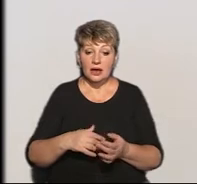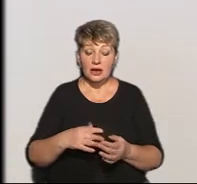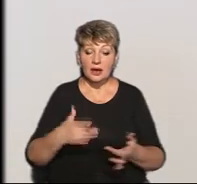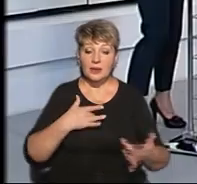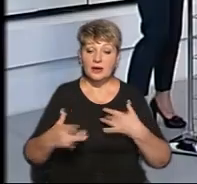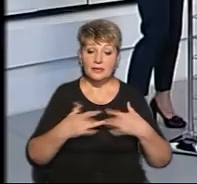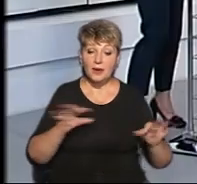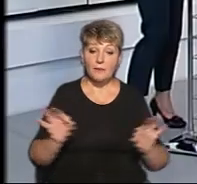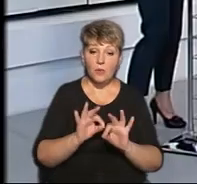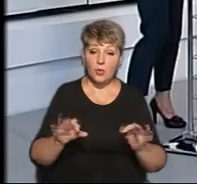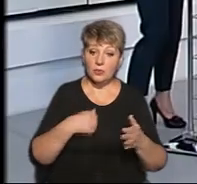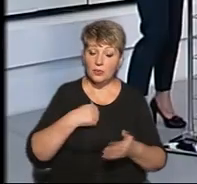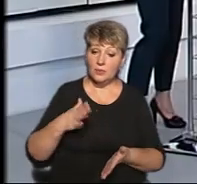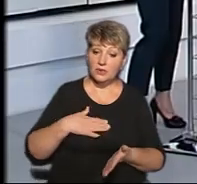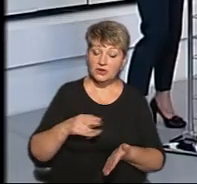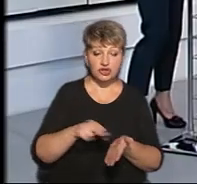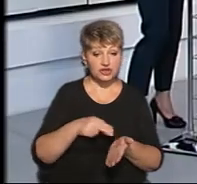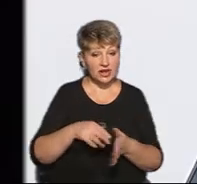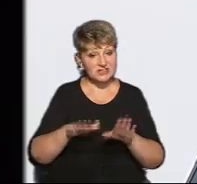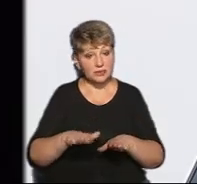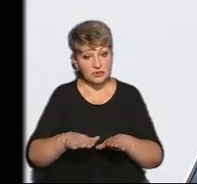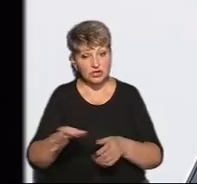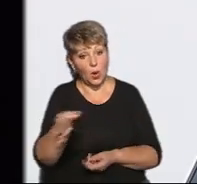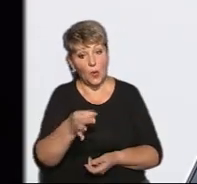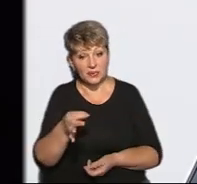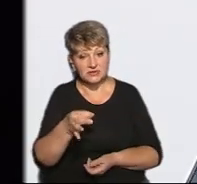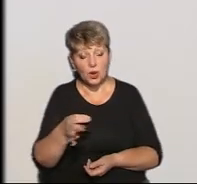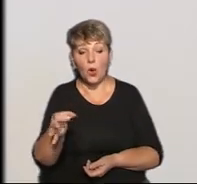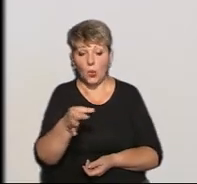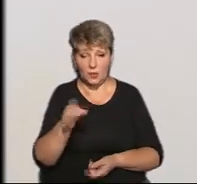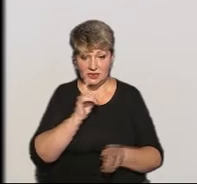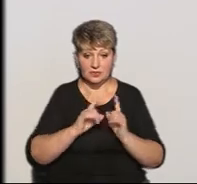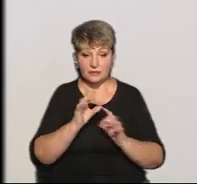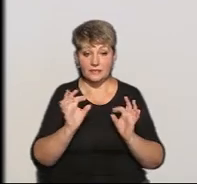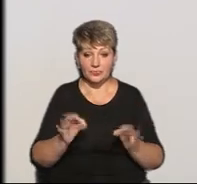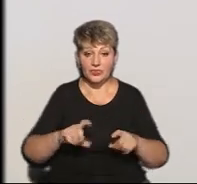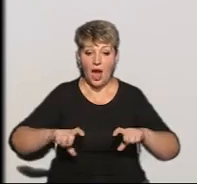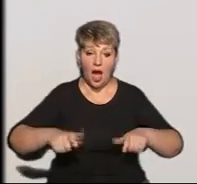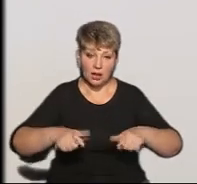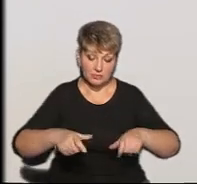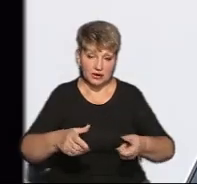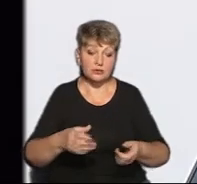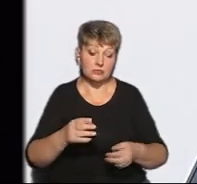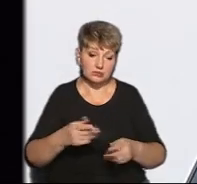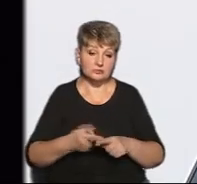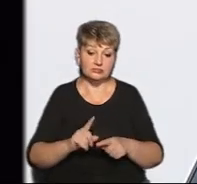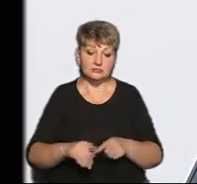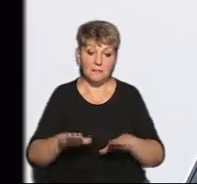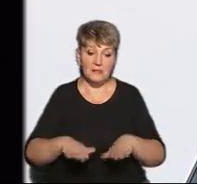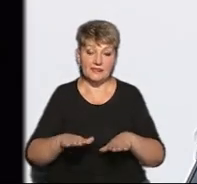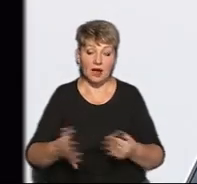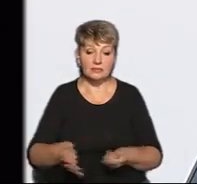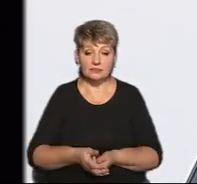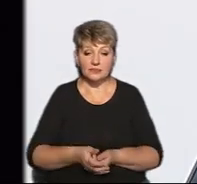театр належить до Черкаської міської ради чи обласної. До Черкаської обласної? Обласної. Правильно. А плитку кладе міська. Давайте. Це теж